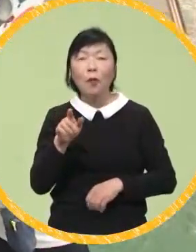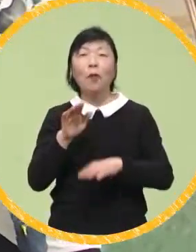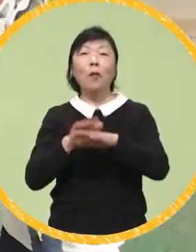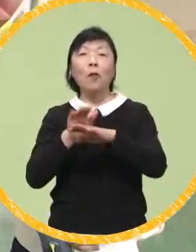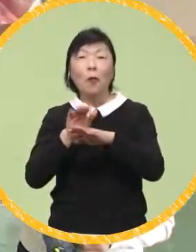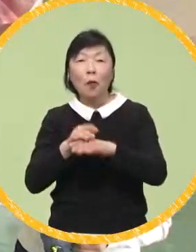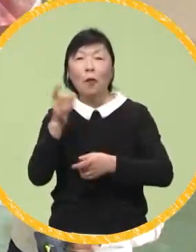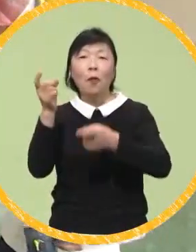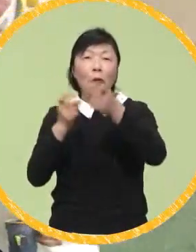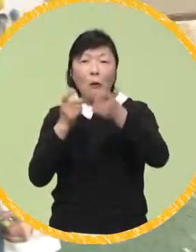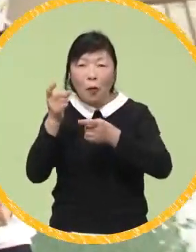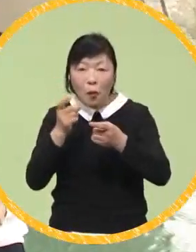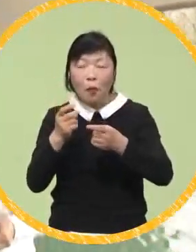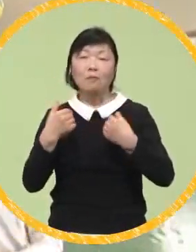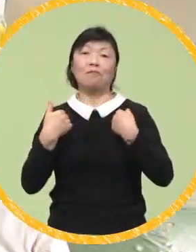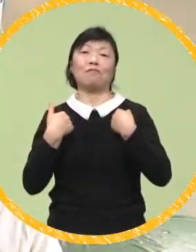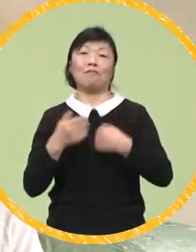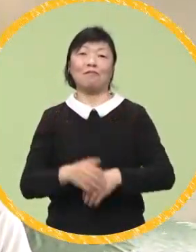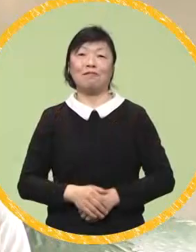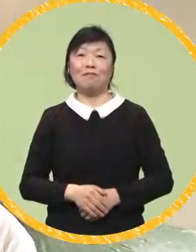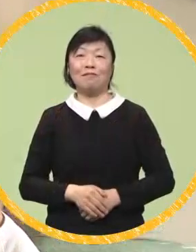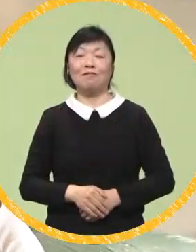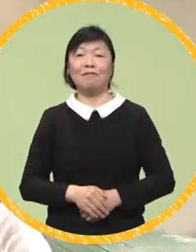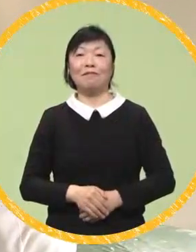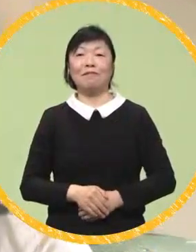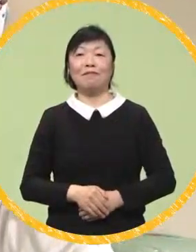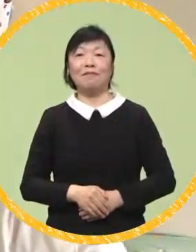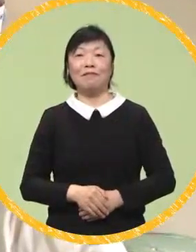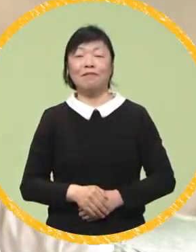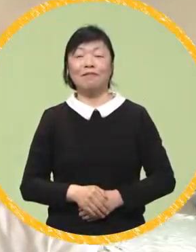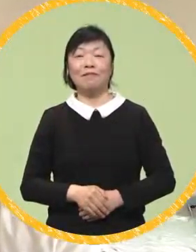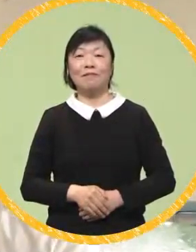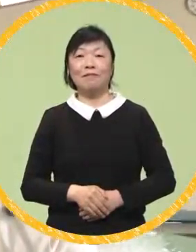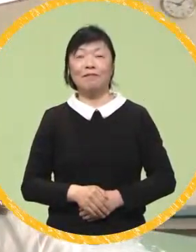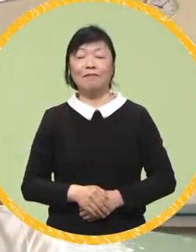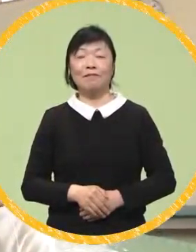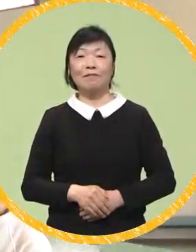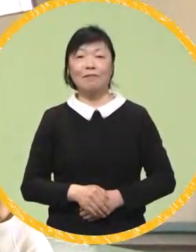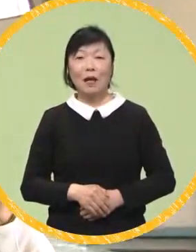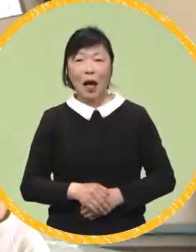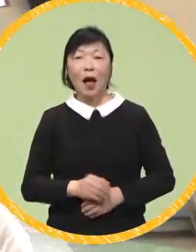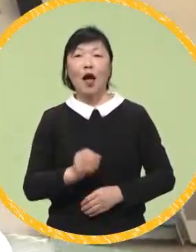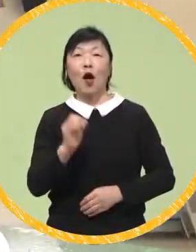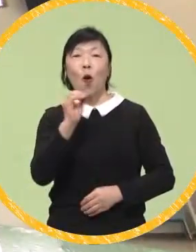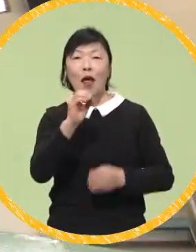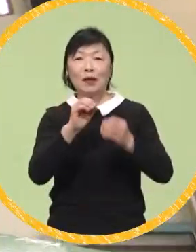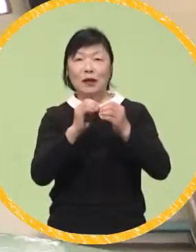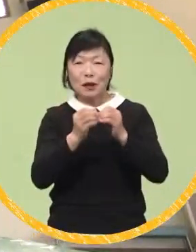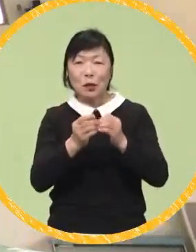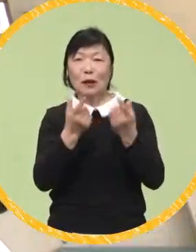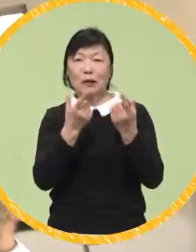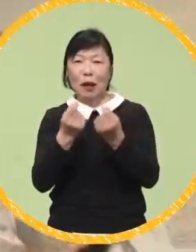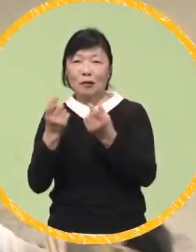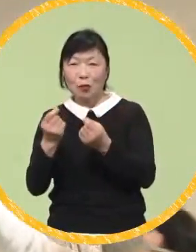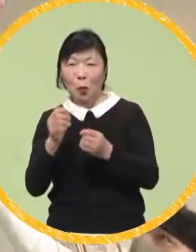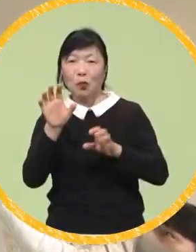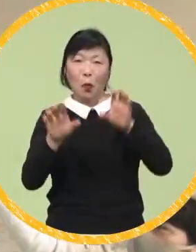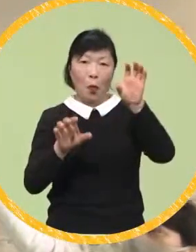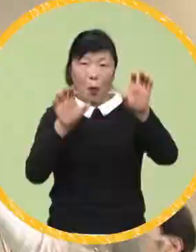だよどこ行くんですか本当だオレンジで言ってるちゃんと足もオレンジの資格の